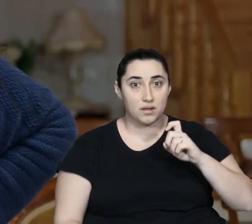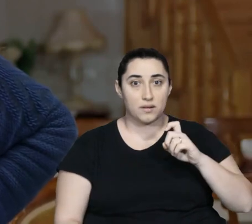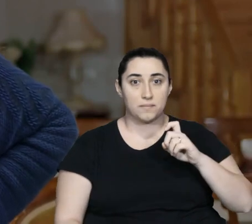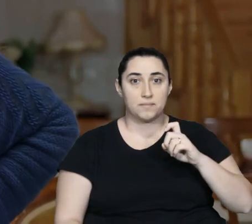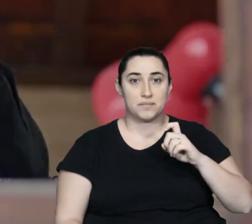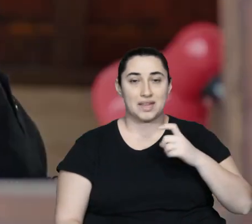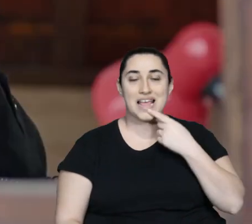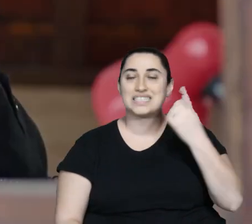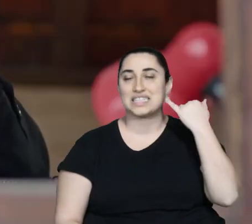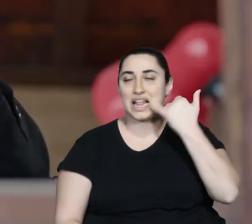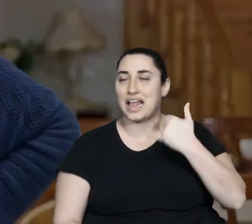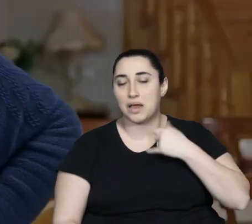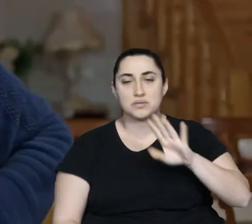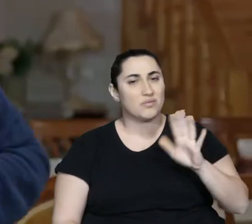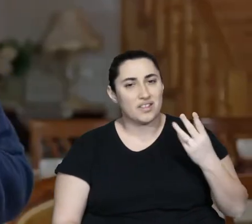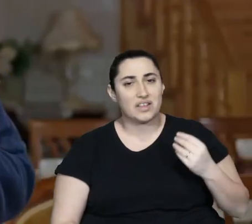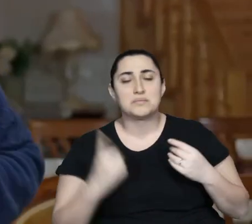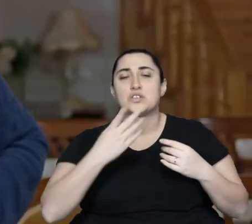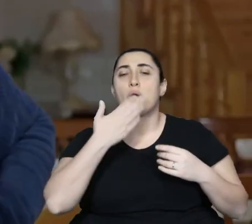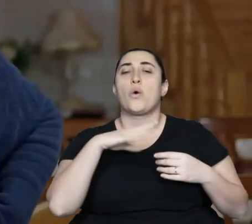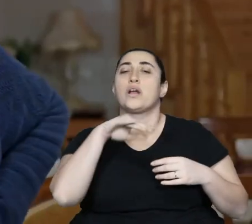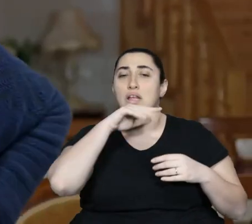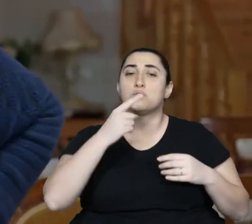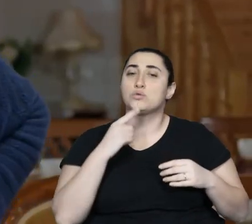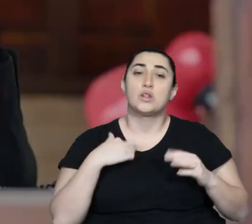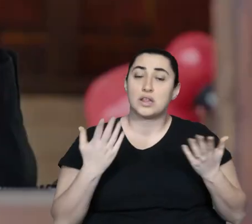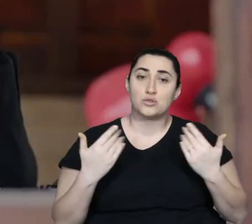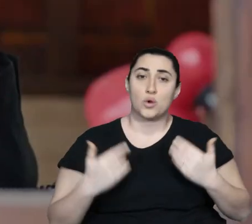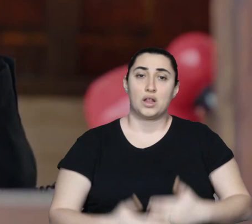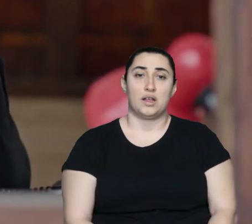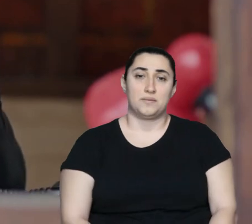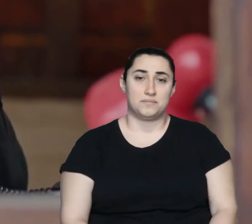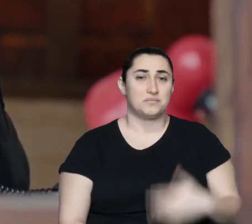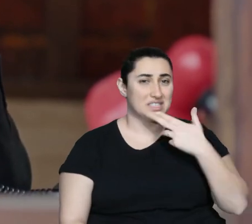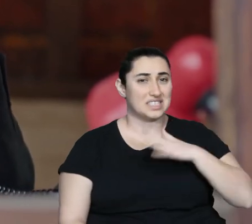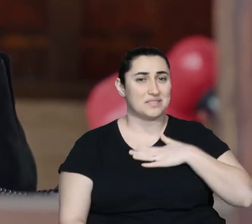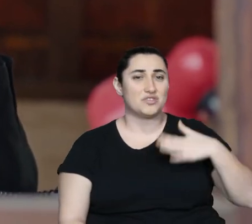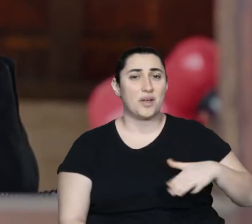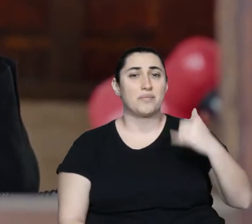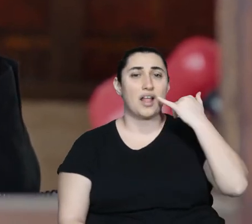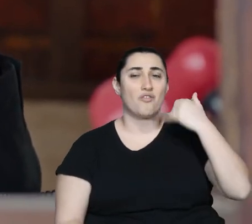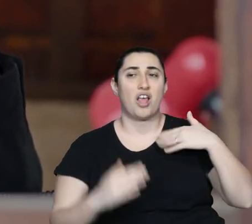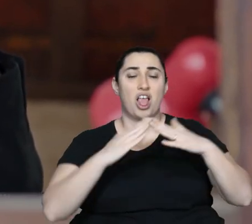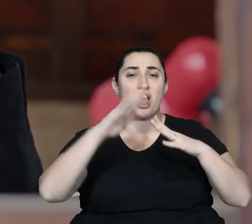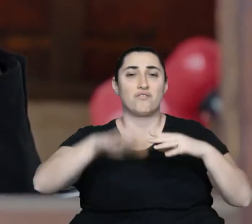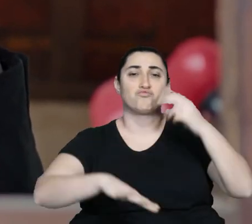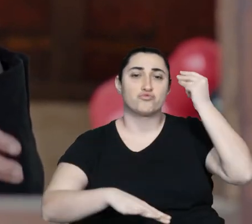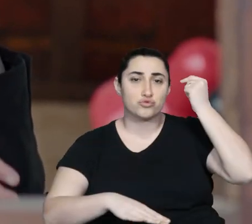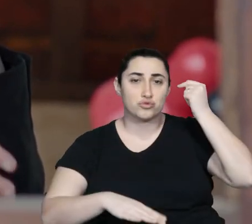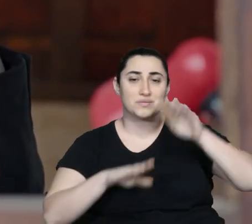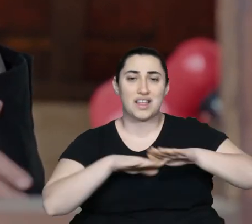Taş Devri'ndenmiş. Efendim? Bir şey yok dede, buyur haydi söyle. Kızım cep telefonumu evde